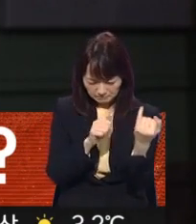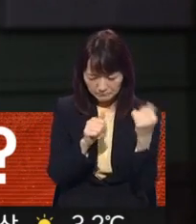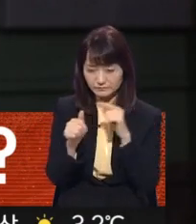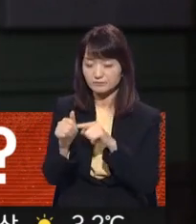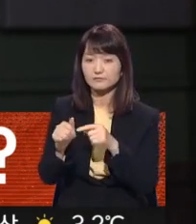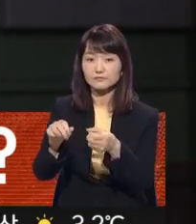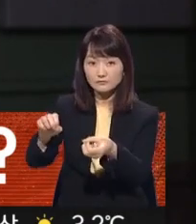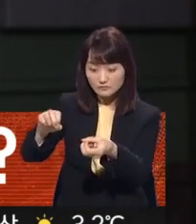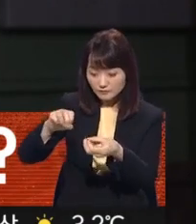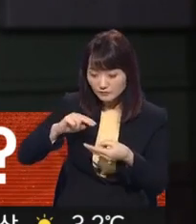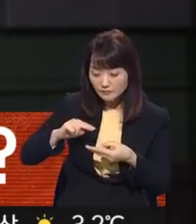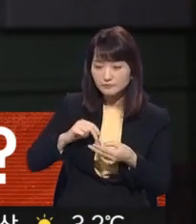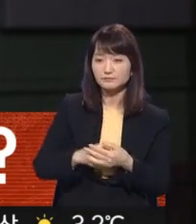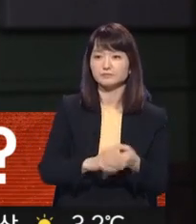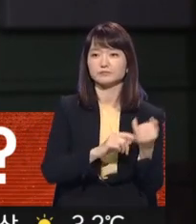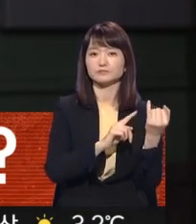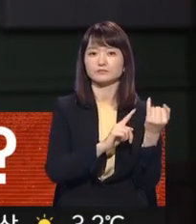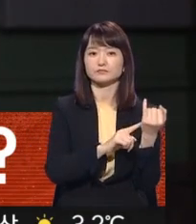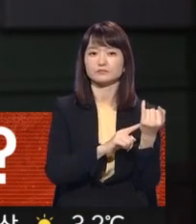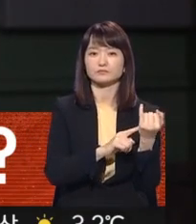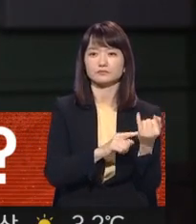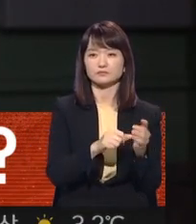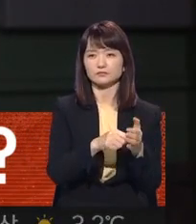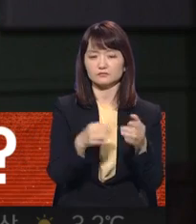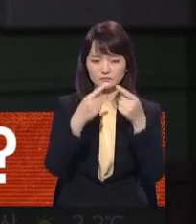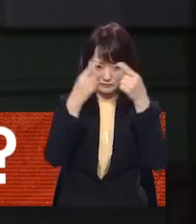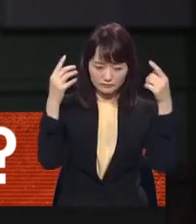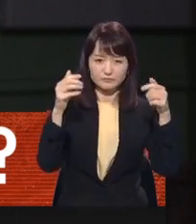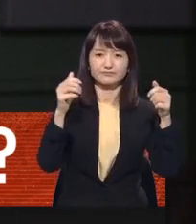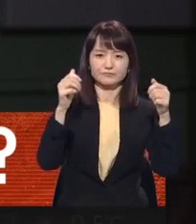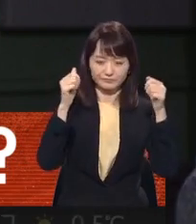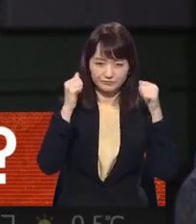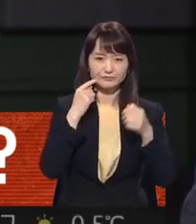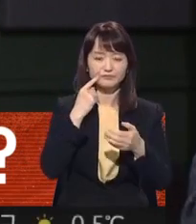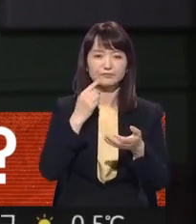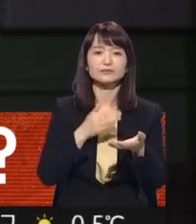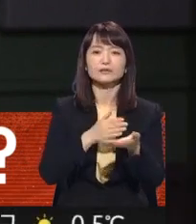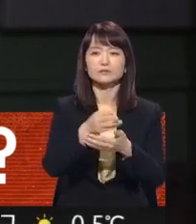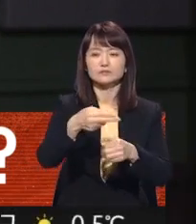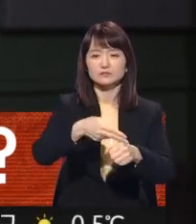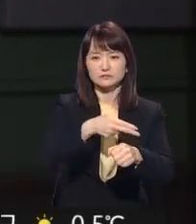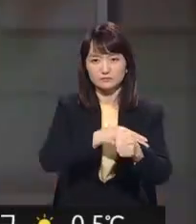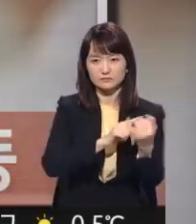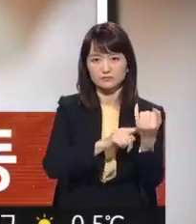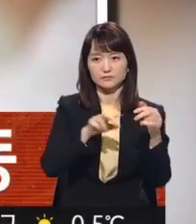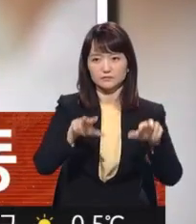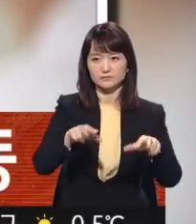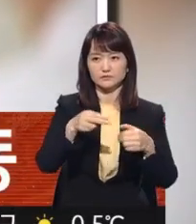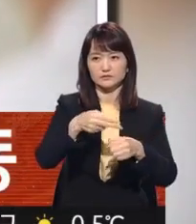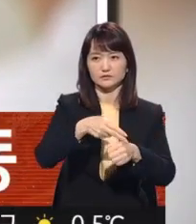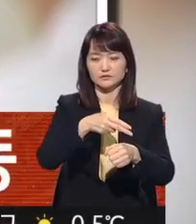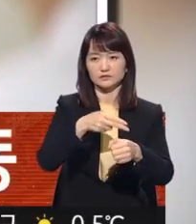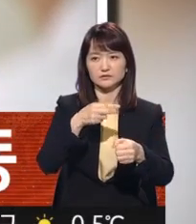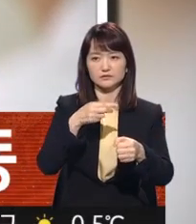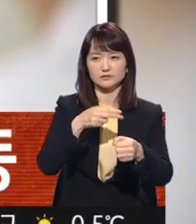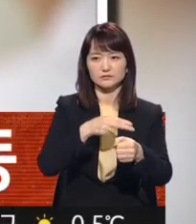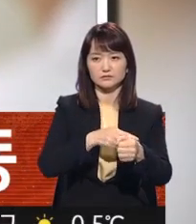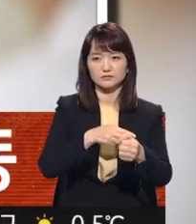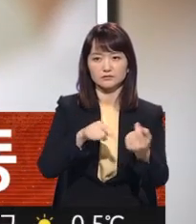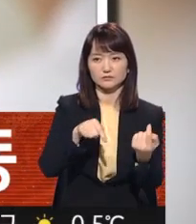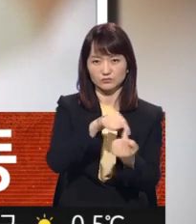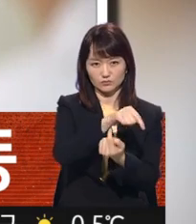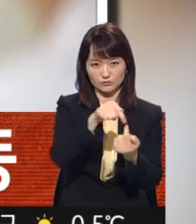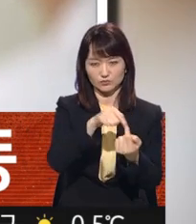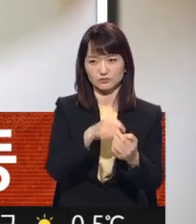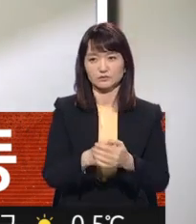일단 이수진 원장 같은 경우에는요 명문대 출신 치과의사고요 현재도 치과를 운영하고 있고 인플루언서로 다양한 방송